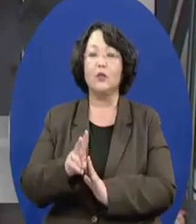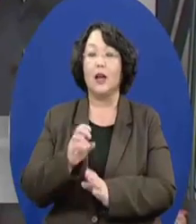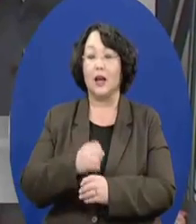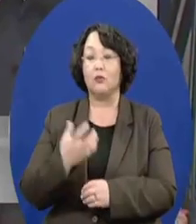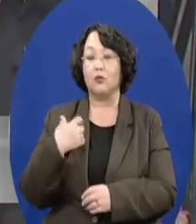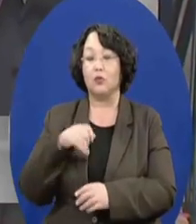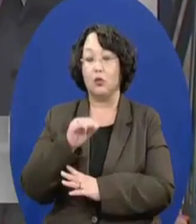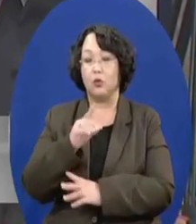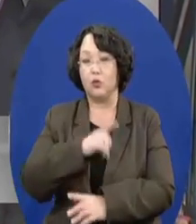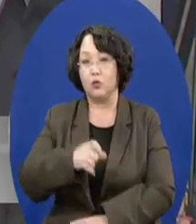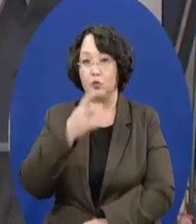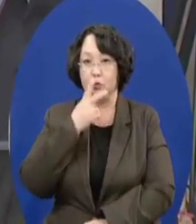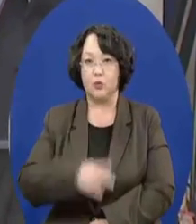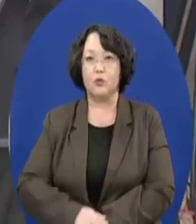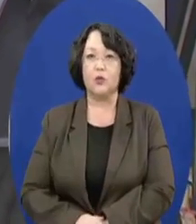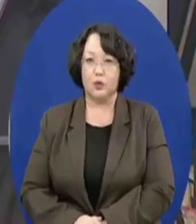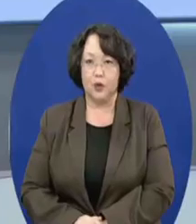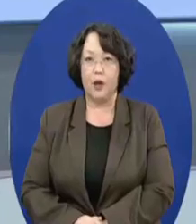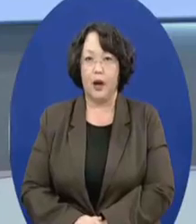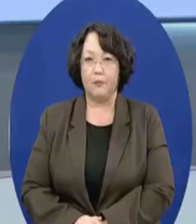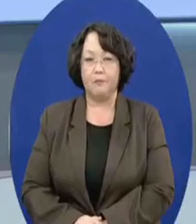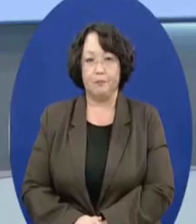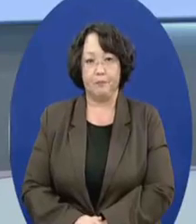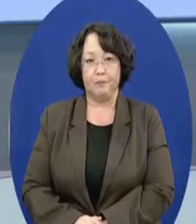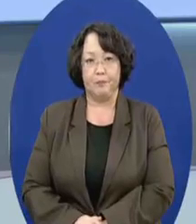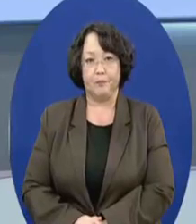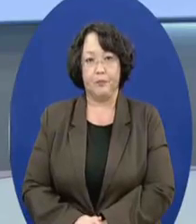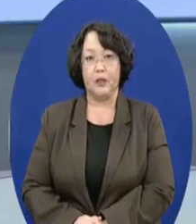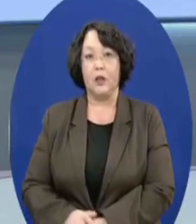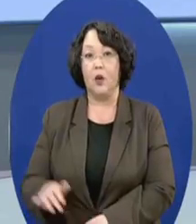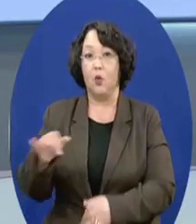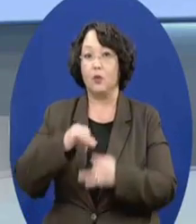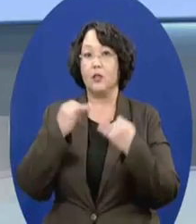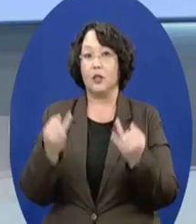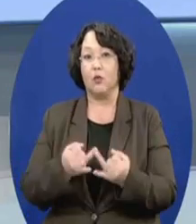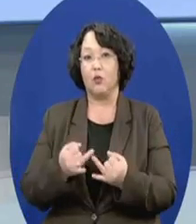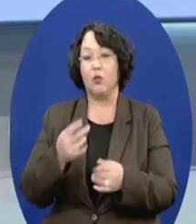албаны төлөөллөлүүд үзэж байгаа юм. Улсын хурлын хууль зүйн байнгын